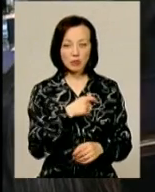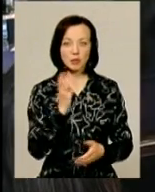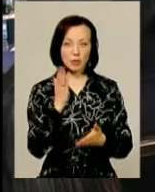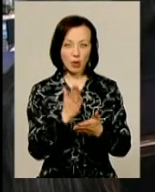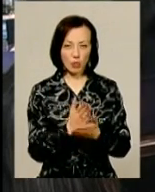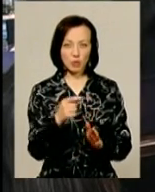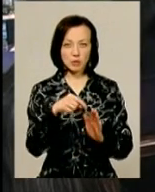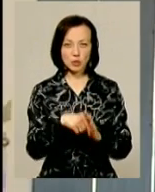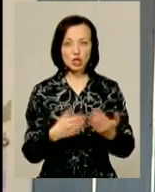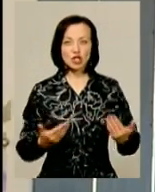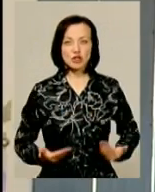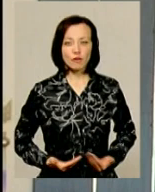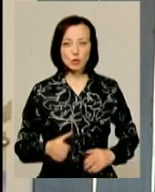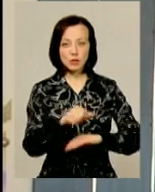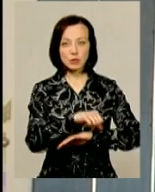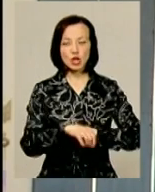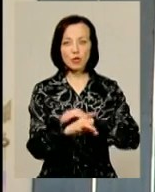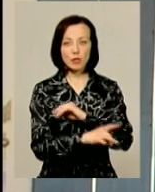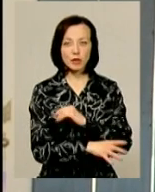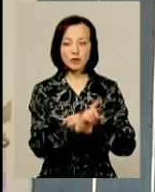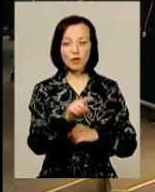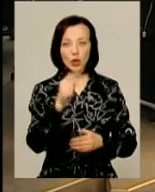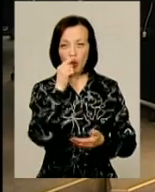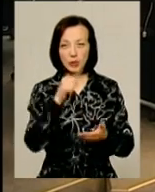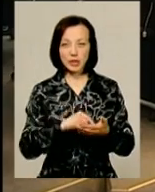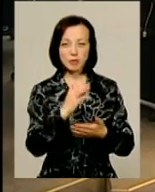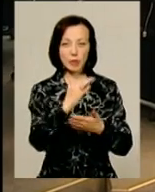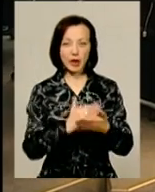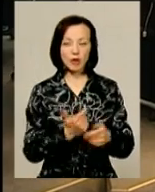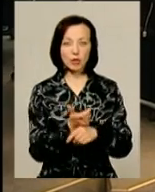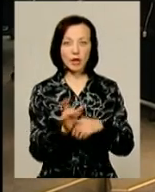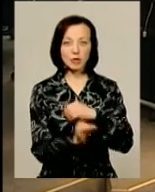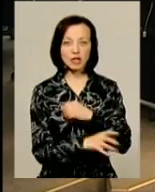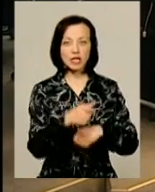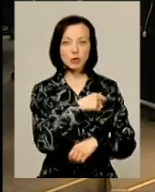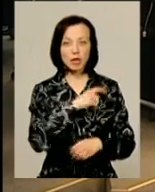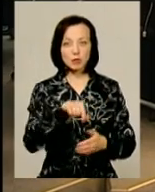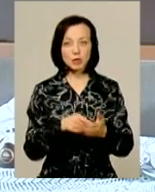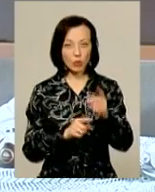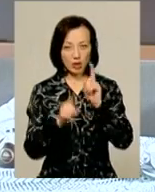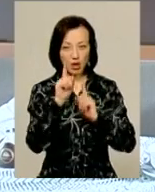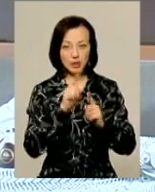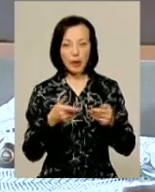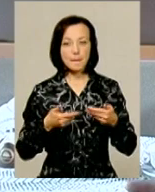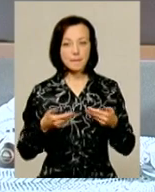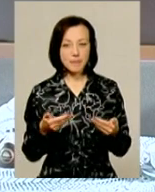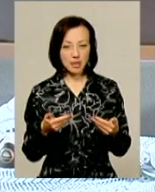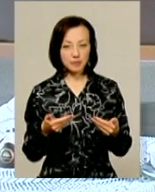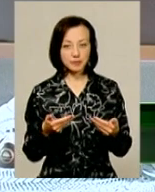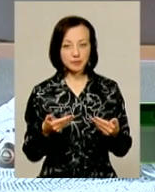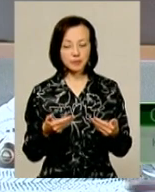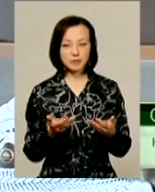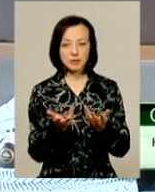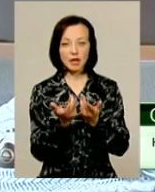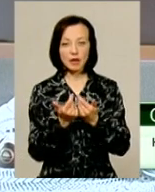буквальному сенсі живуть за межею бідності. Вони й опинилися у переліку найбідніших депутатів міської ради. Ми